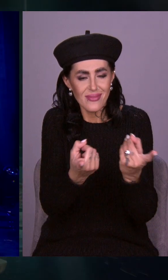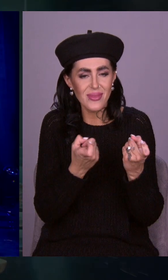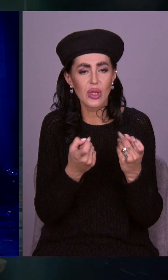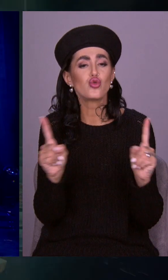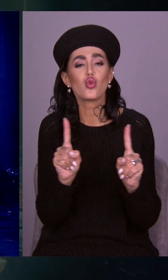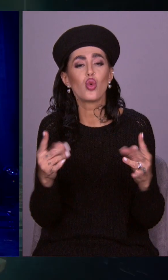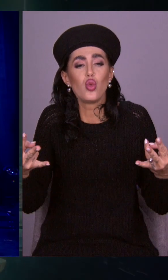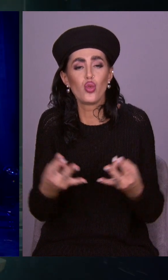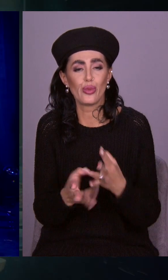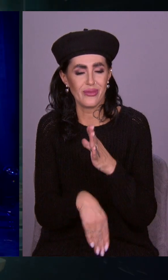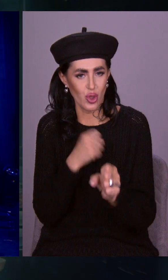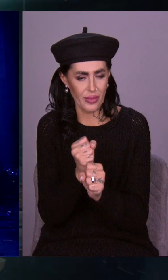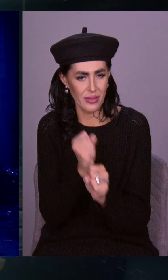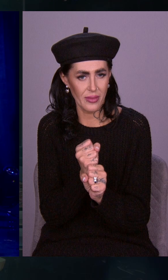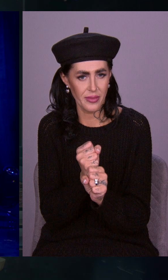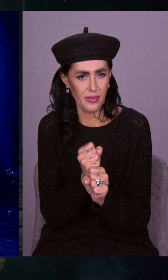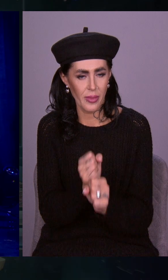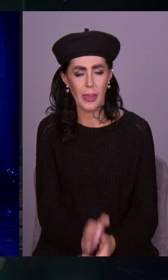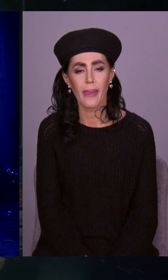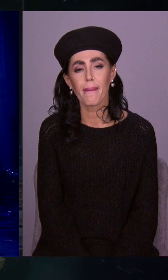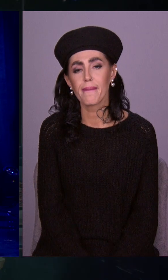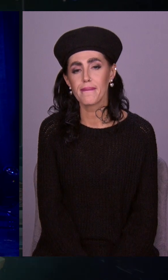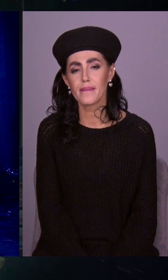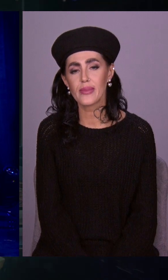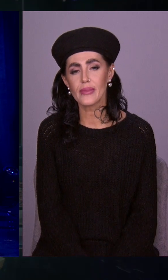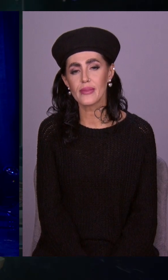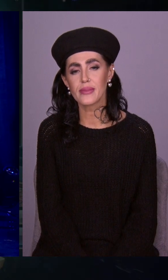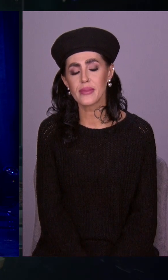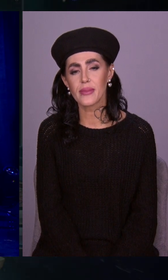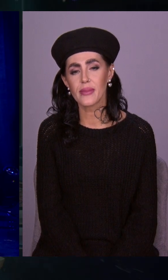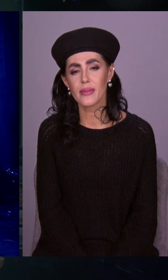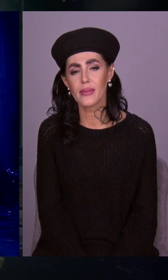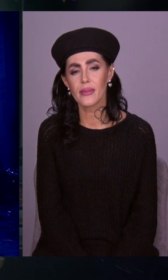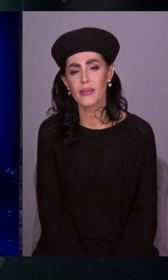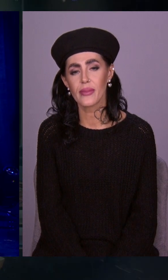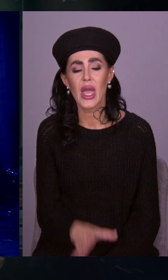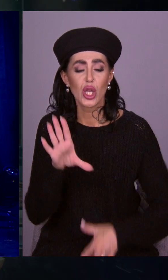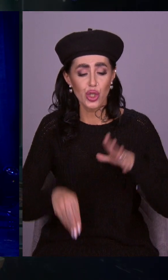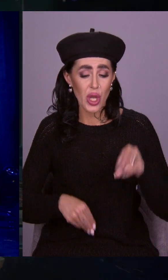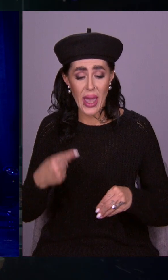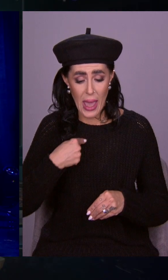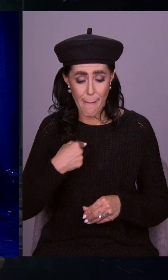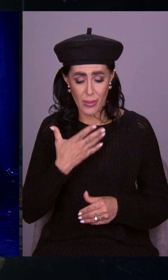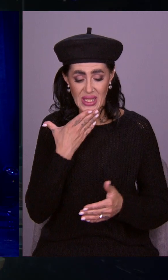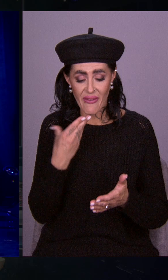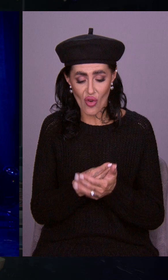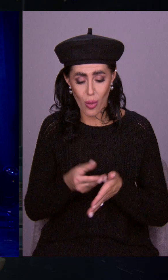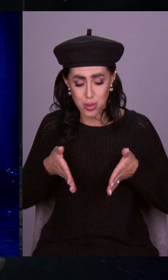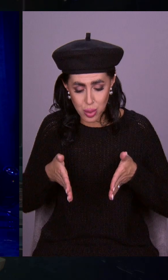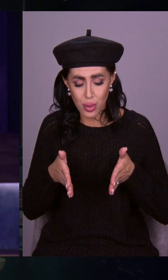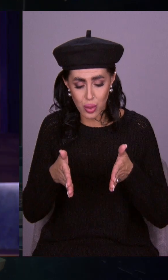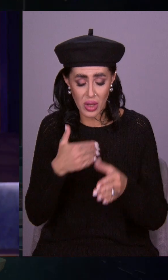треба зробити? Ну, насамперед, я би бачила просто такий шлях, що типу далі просто я роблю те, що я роблю, плюс ще 20 років